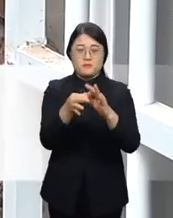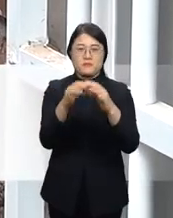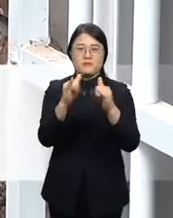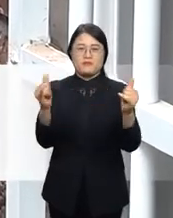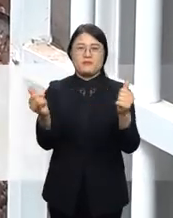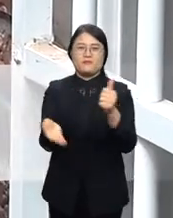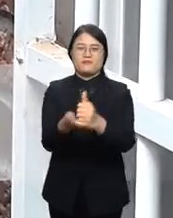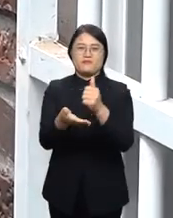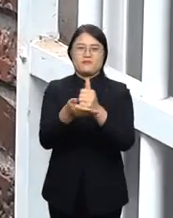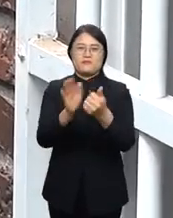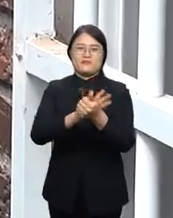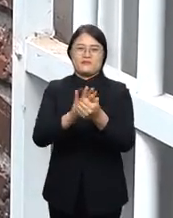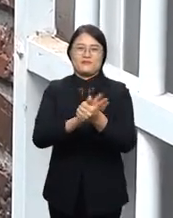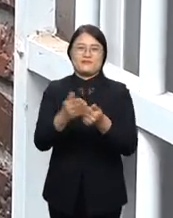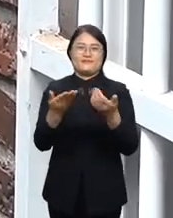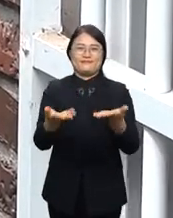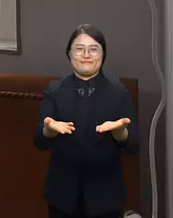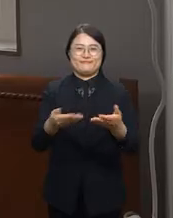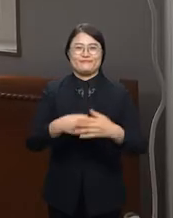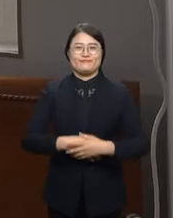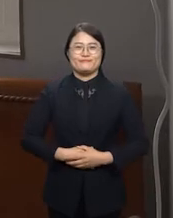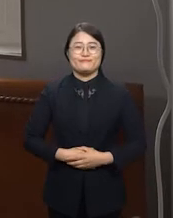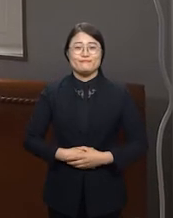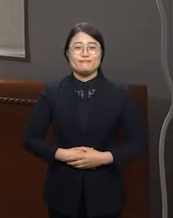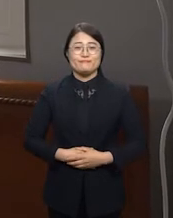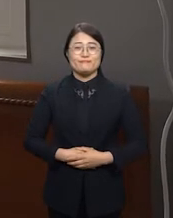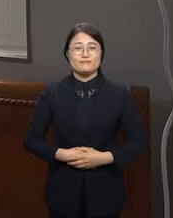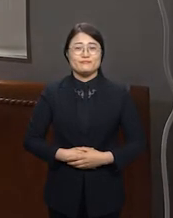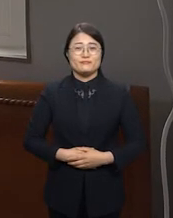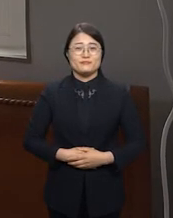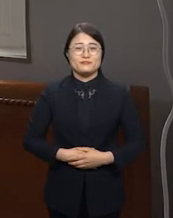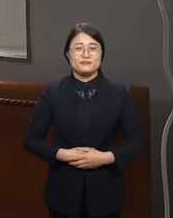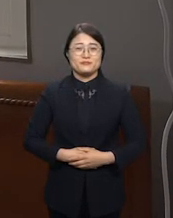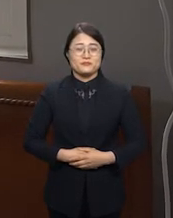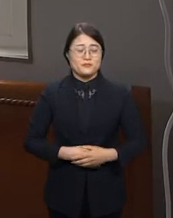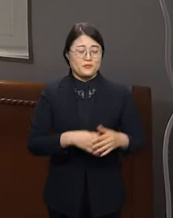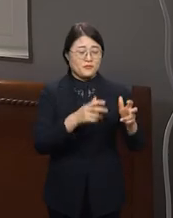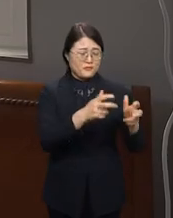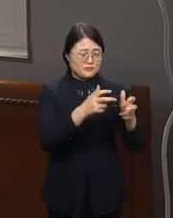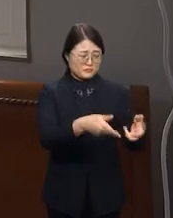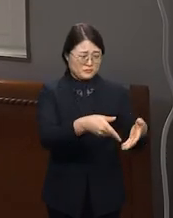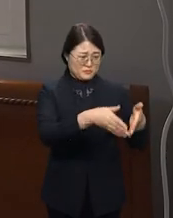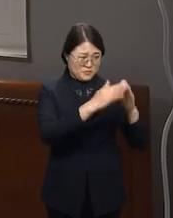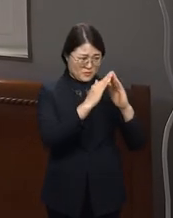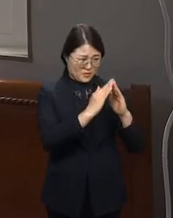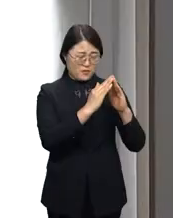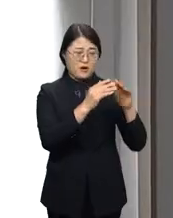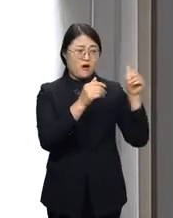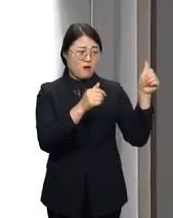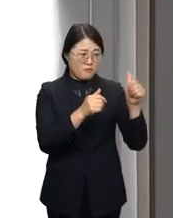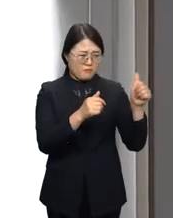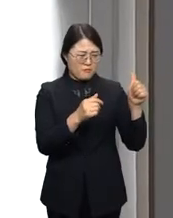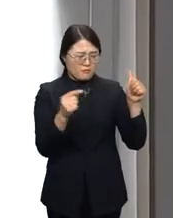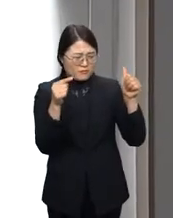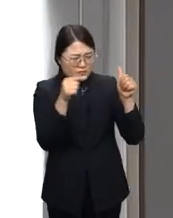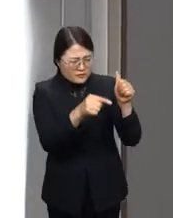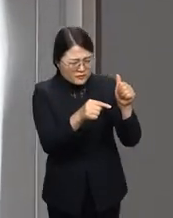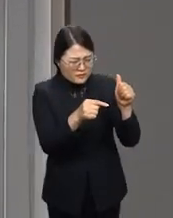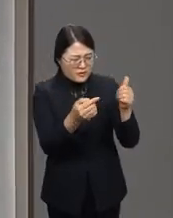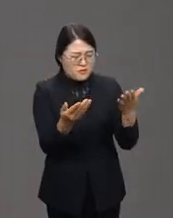대상자를 격려했습니다. 이날 에어컨을 설치하는 다문화가족 김모 씨 집을 방문한 김